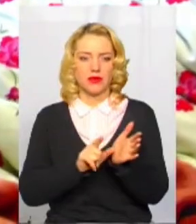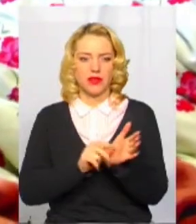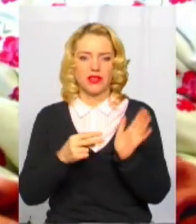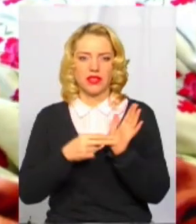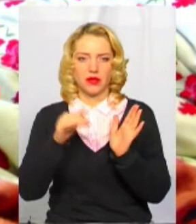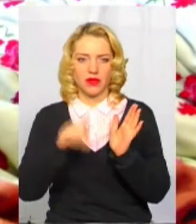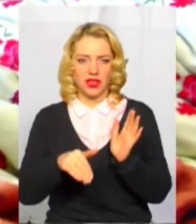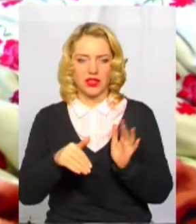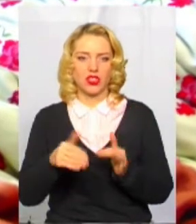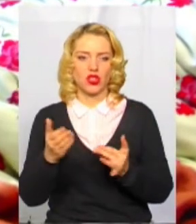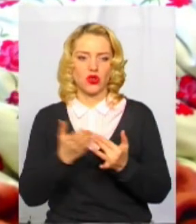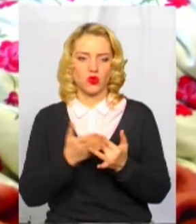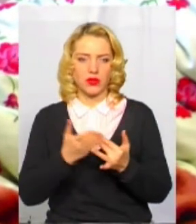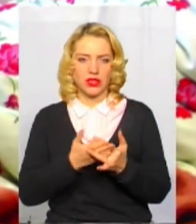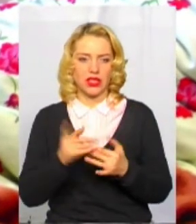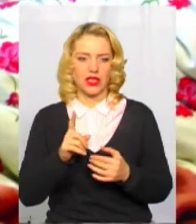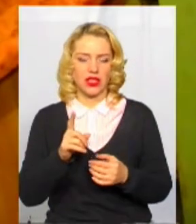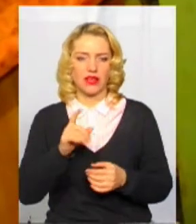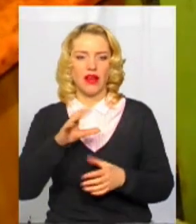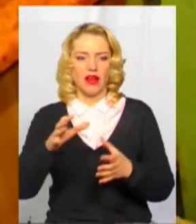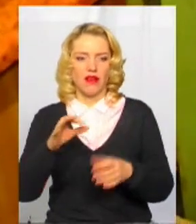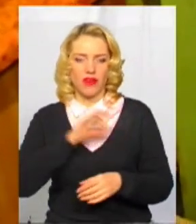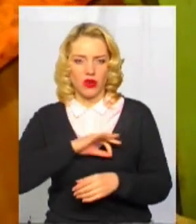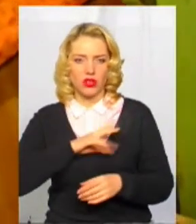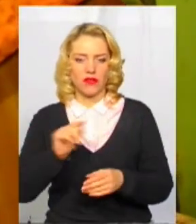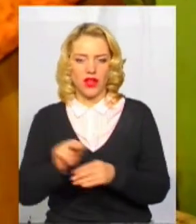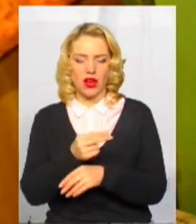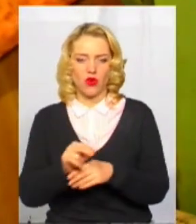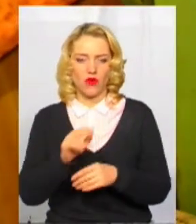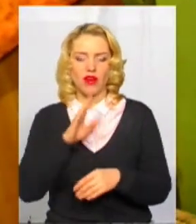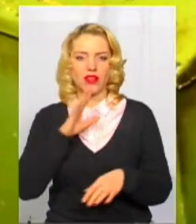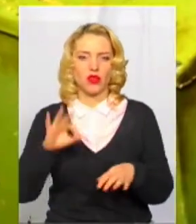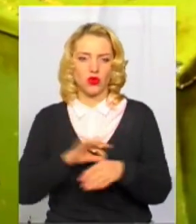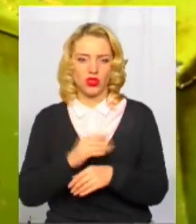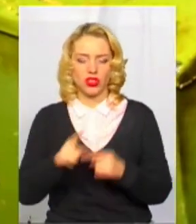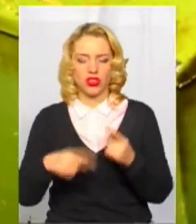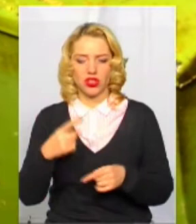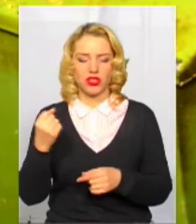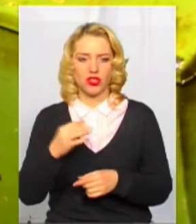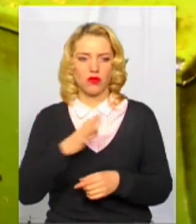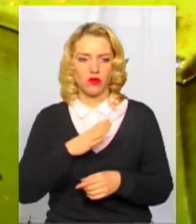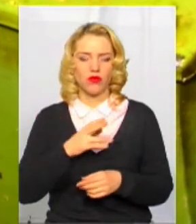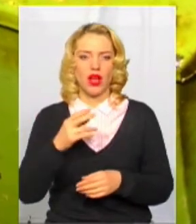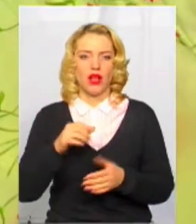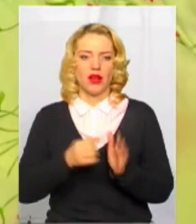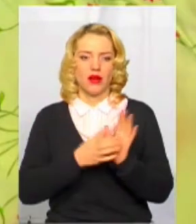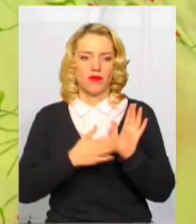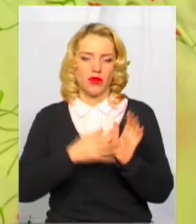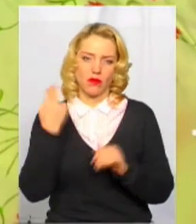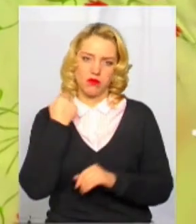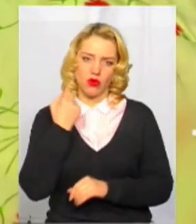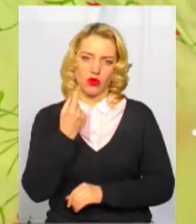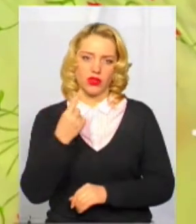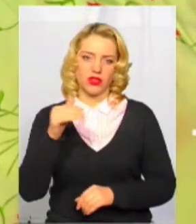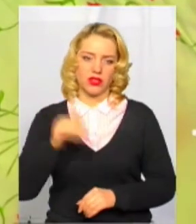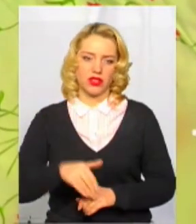гривень субсидії, які використав на лікування дружини. Через тиждень, розповідає Борис Сніцар, прийшов рахунок за газ з боргом в 11